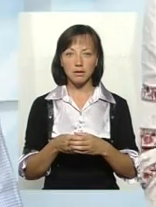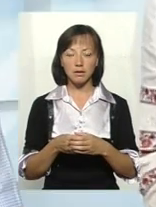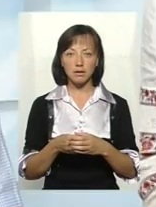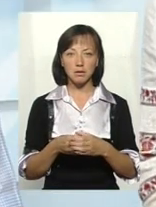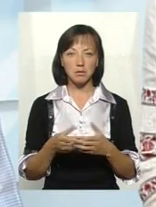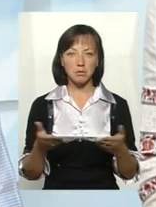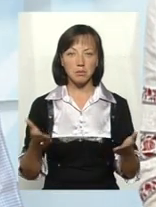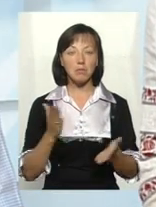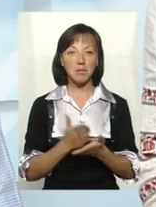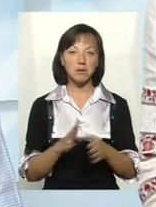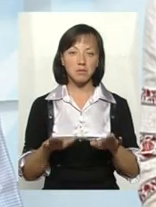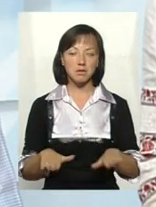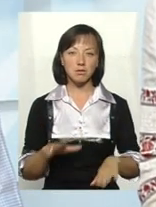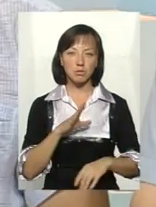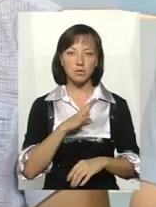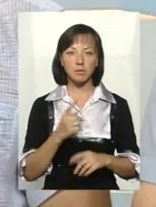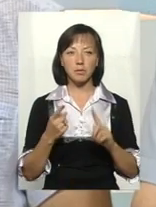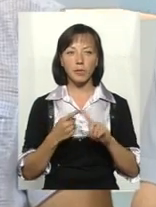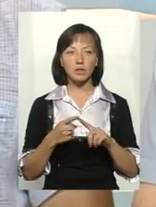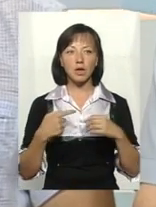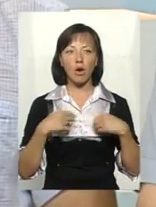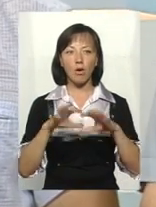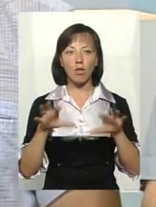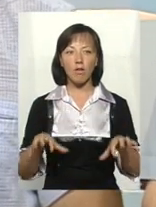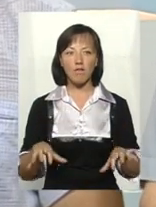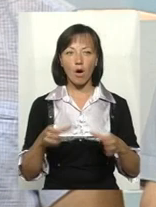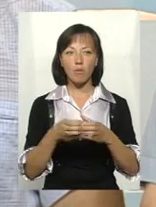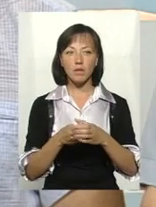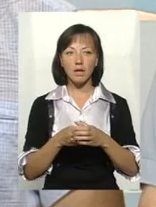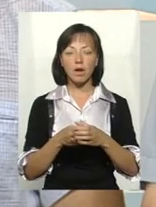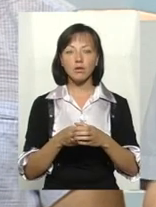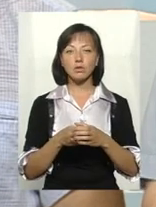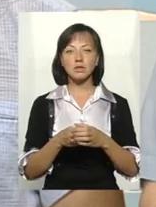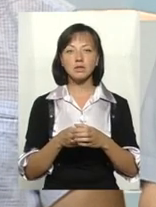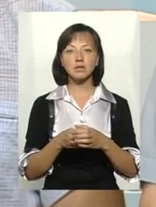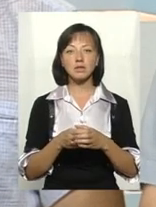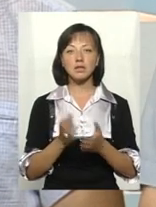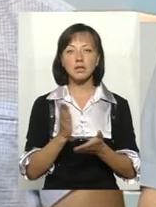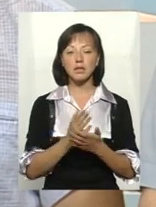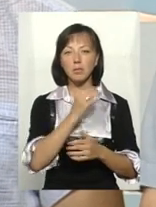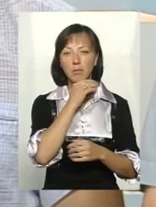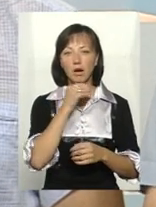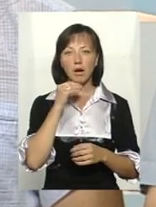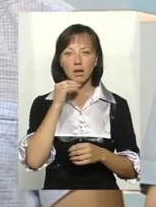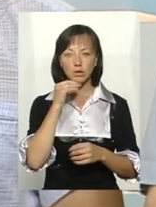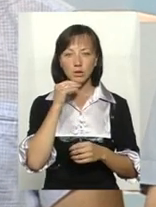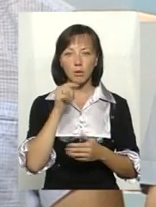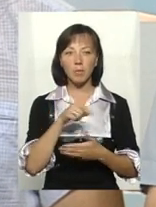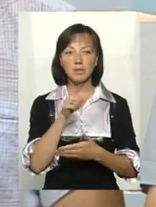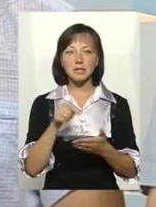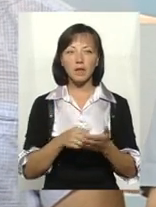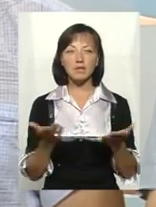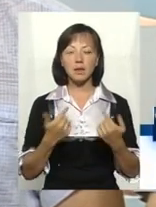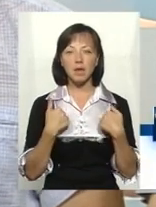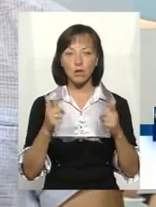вона має місце бути? Я, по-перше, голова комітету в раді, на це не суттєво. Є багато питань, з якими я